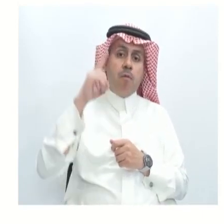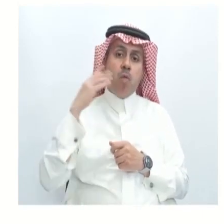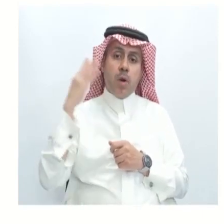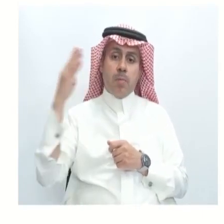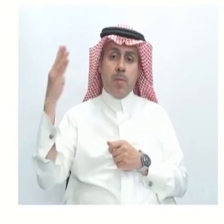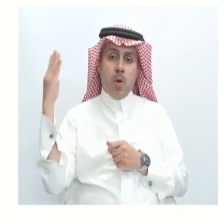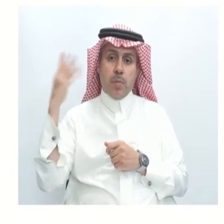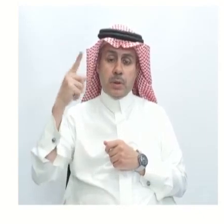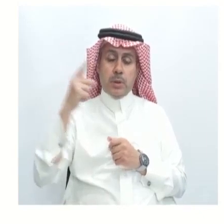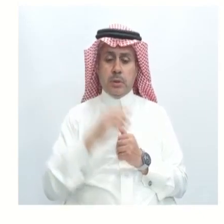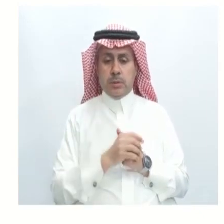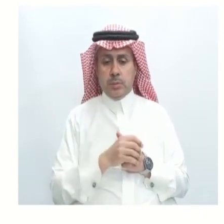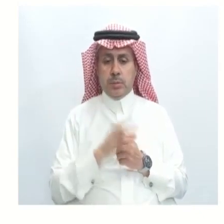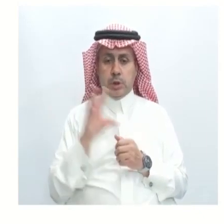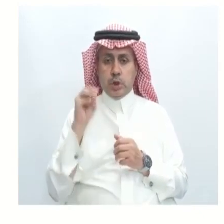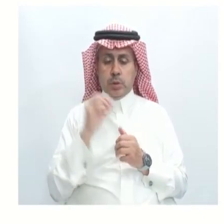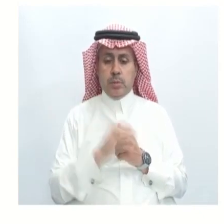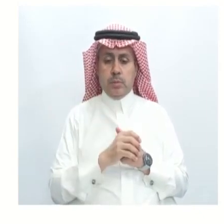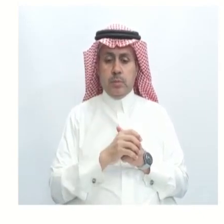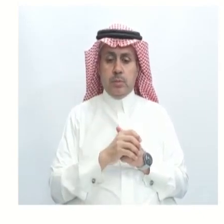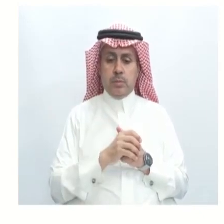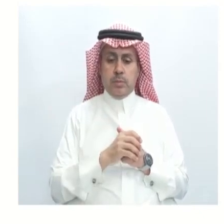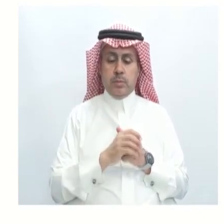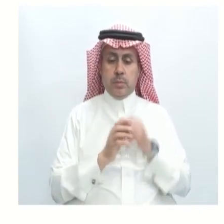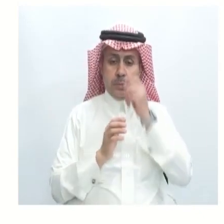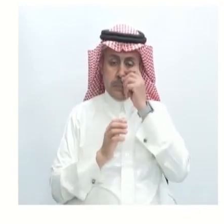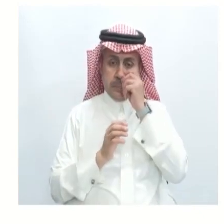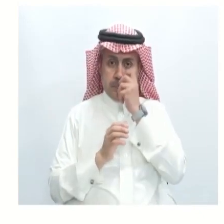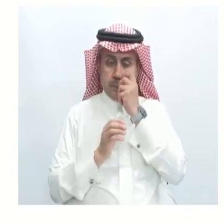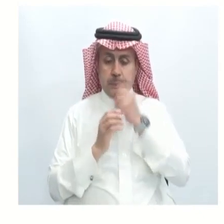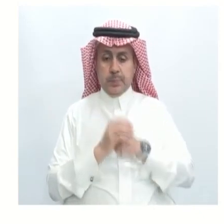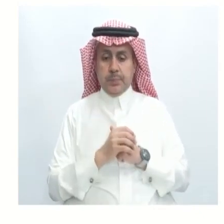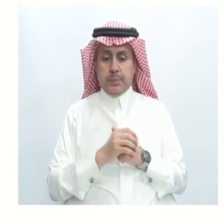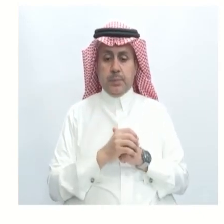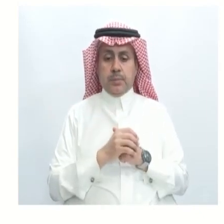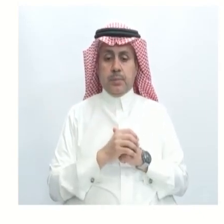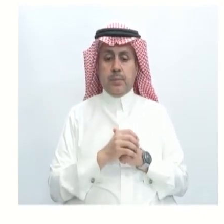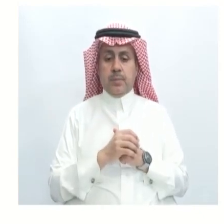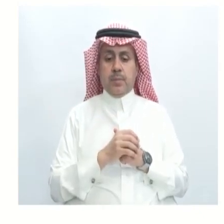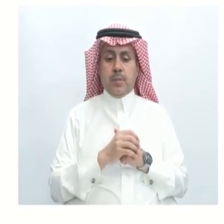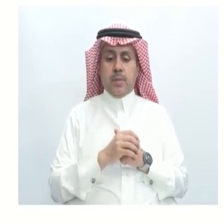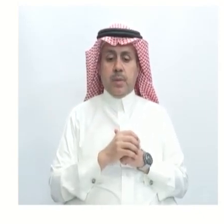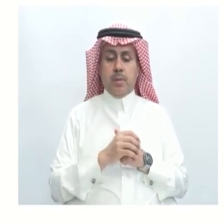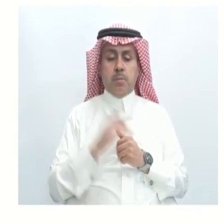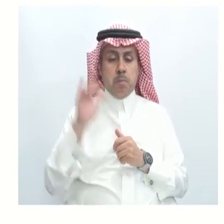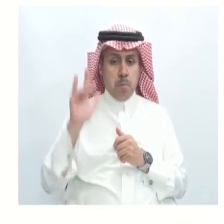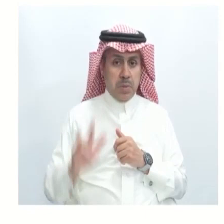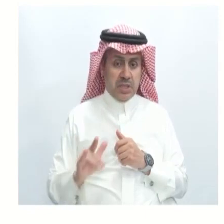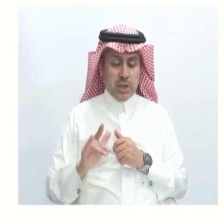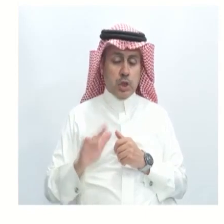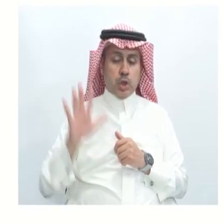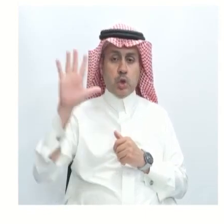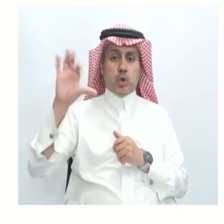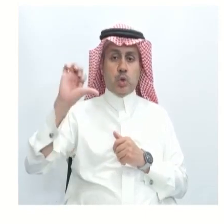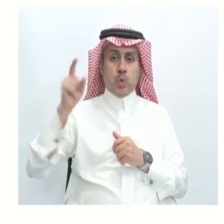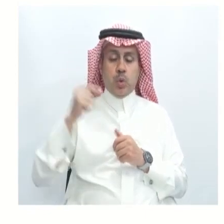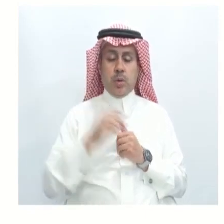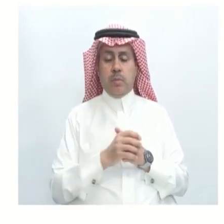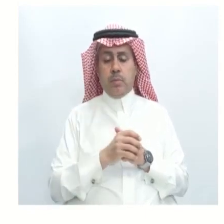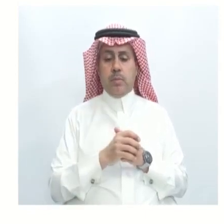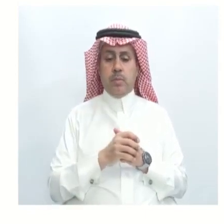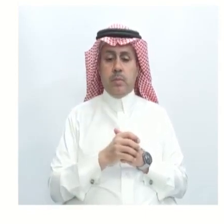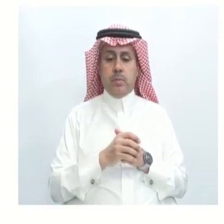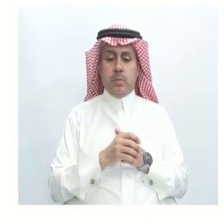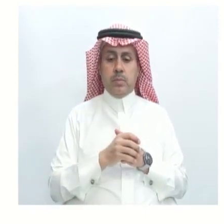للهجره سنعرف الان بنظام مجلس الشورى واداه الاصدار ايضا امر ملكي رقم